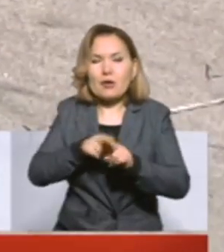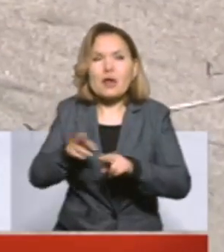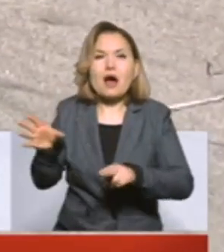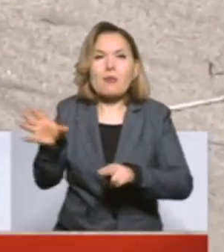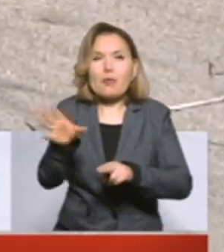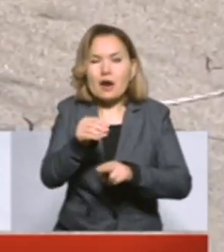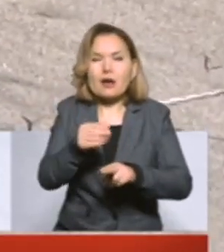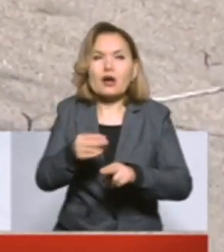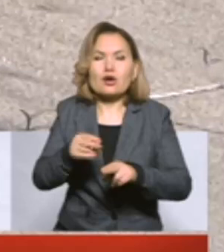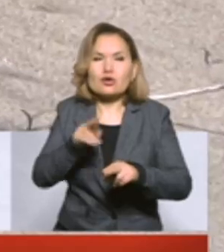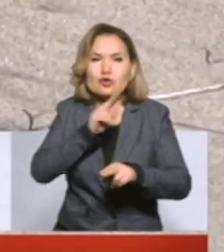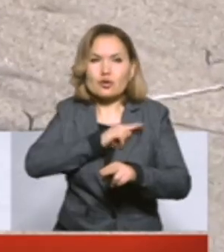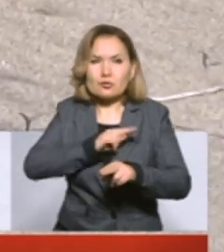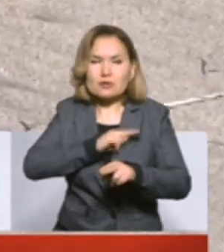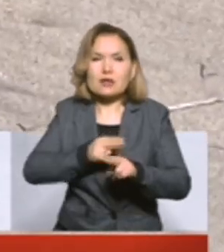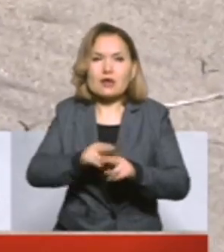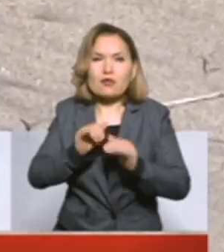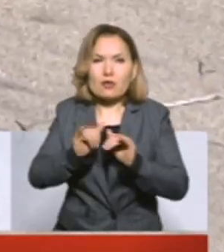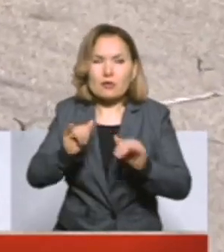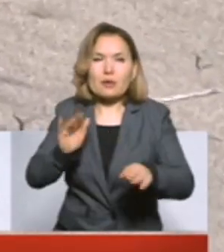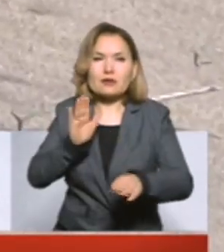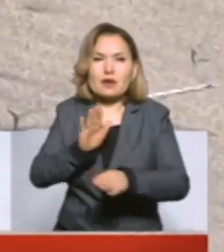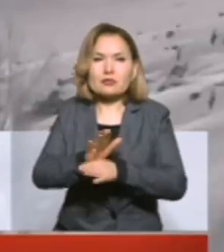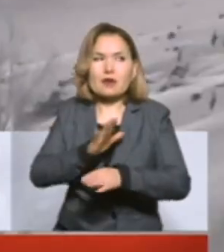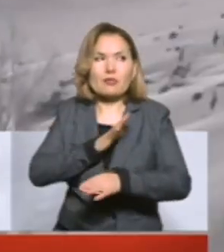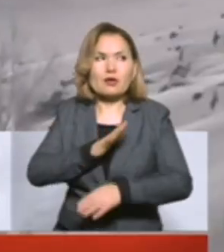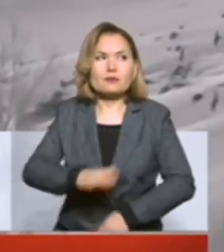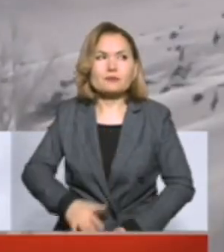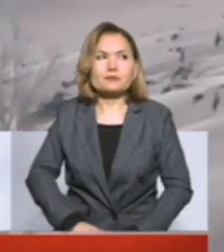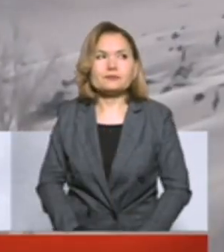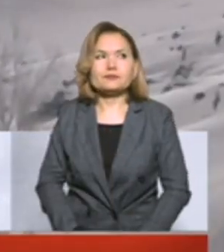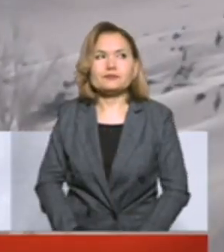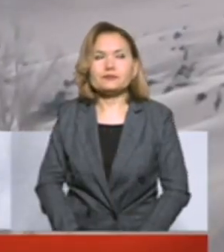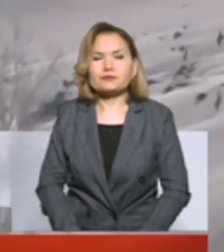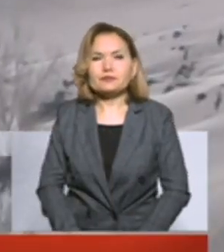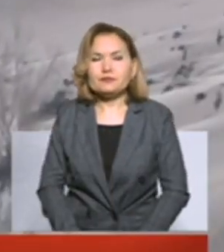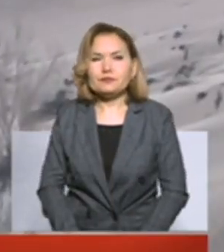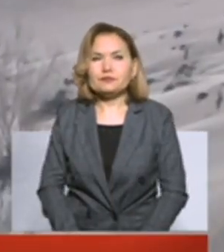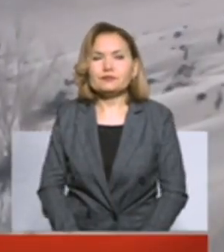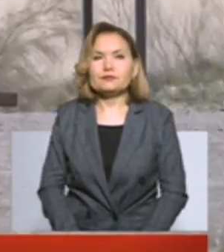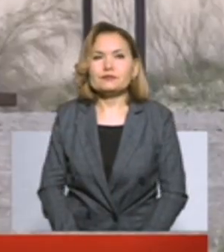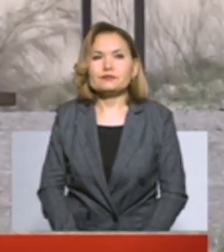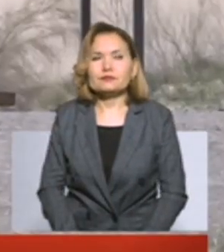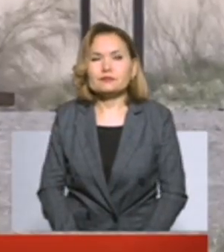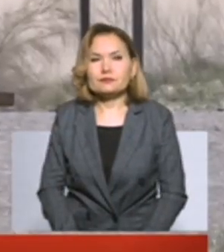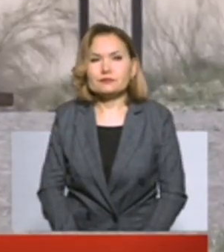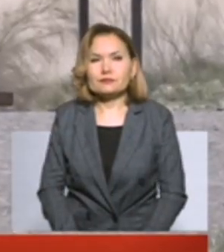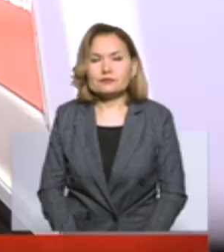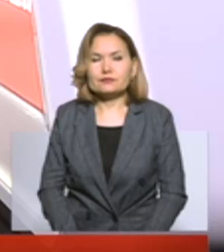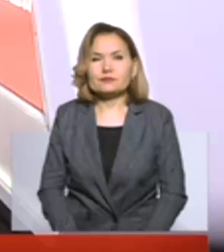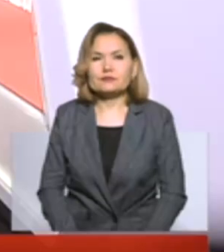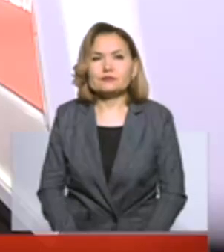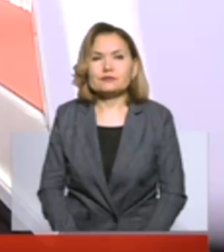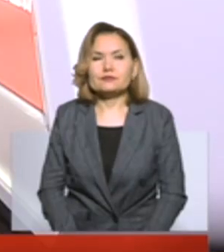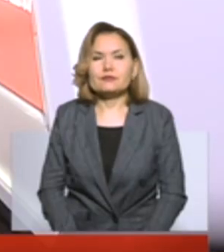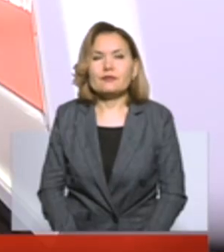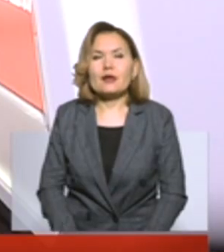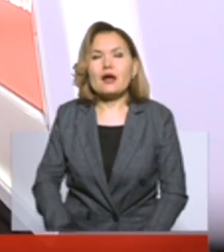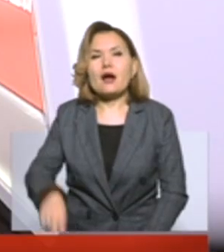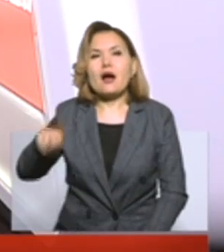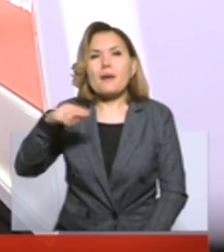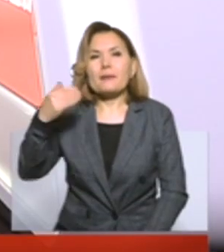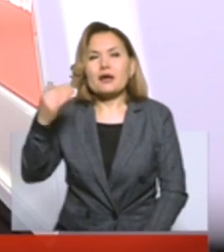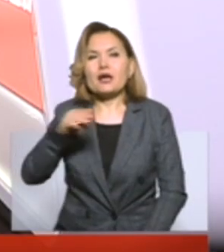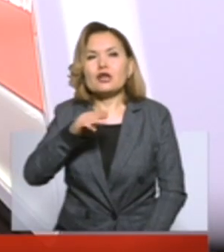барлық тетіктерді қарастыруды тапсырған болатын. Қуаныш Қанатұлы, Самат Оразалинов, Қазақстан ұлттық арнасы, Жетісу облысы. Президент